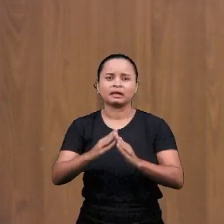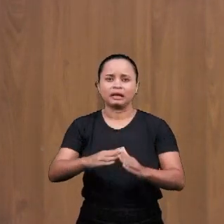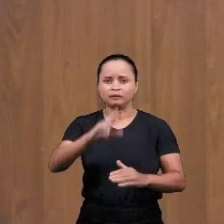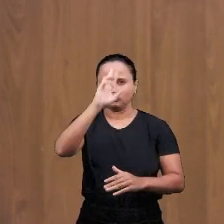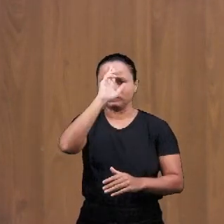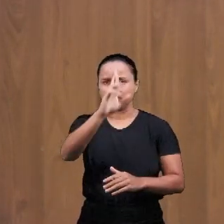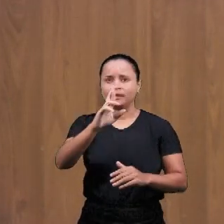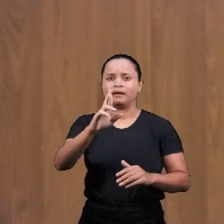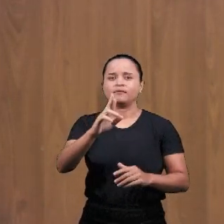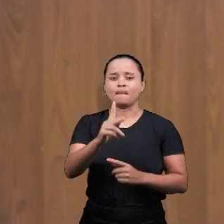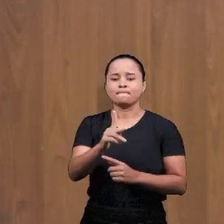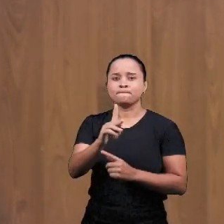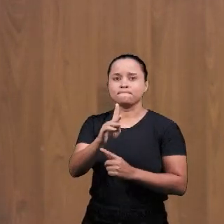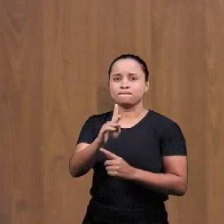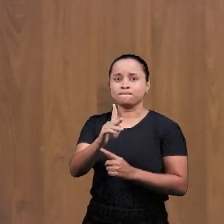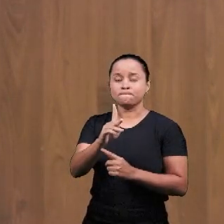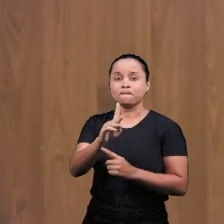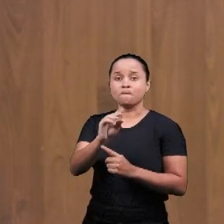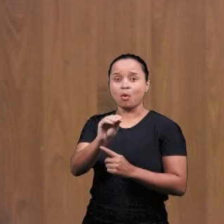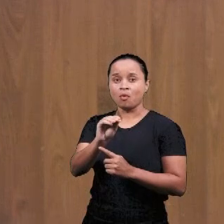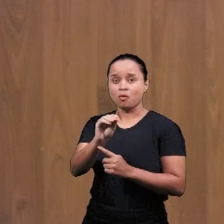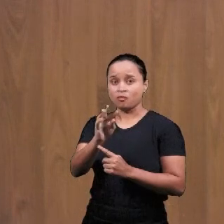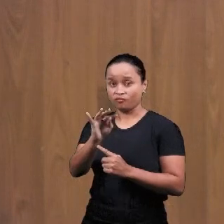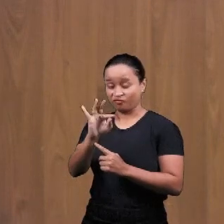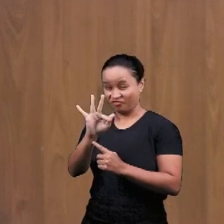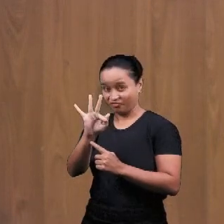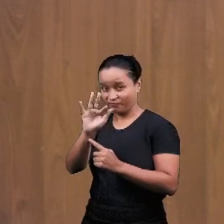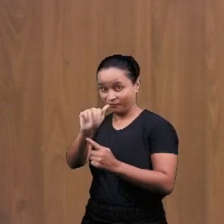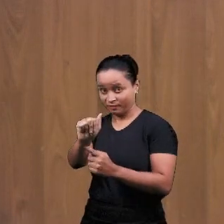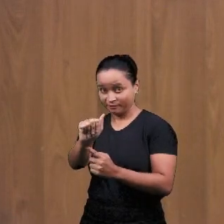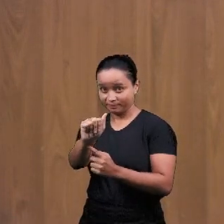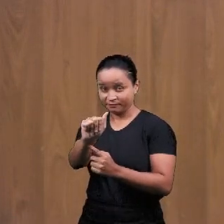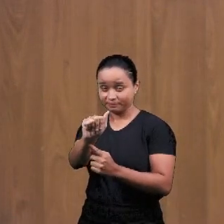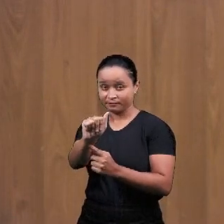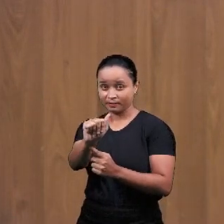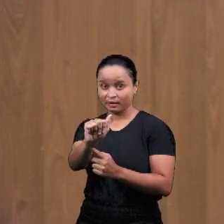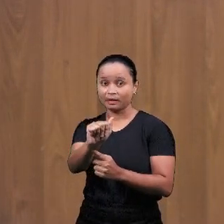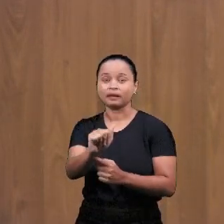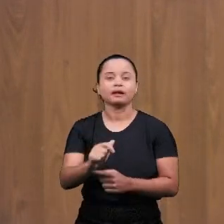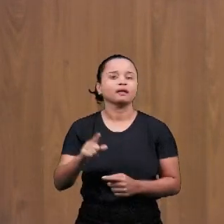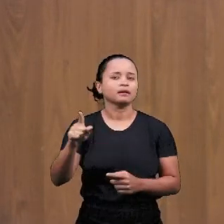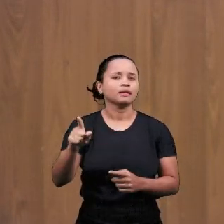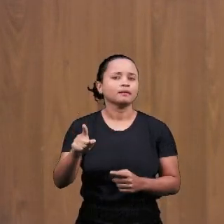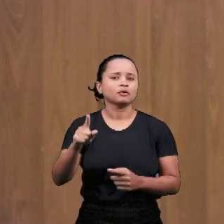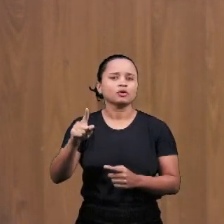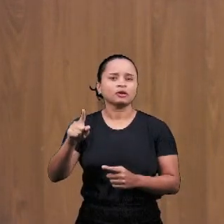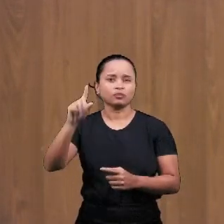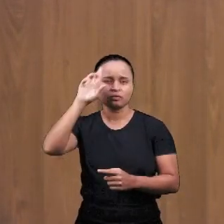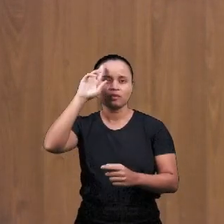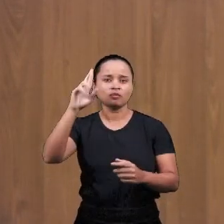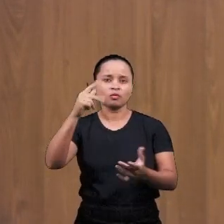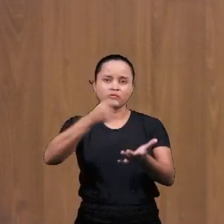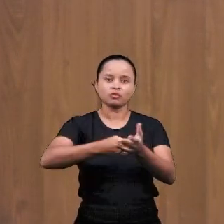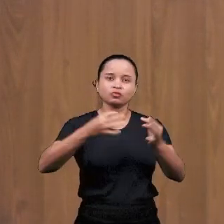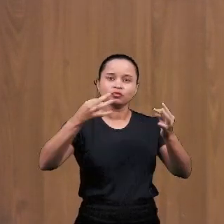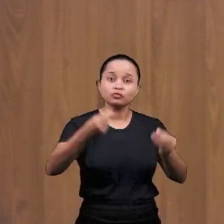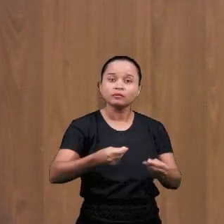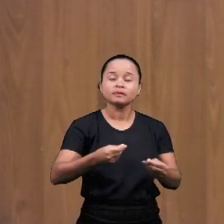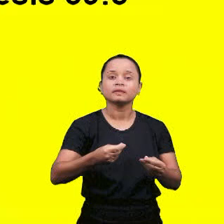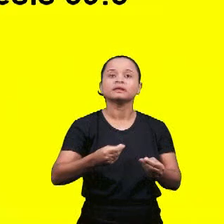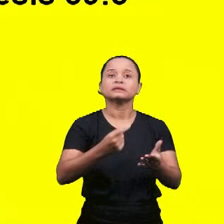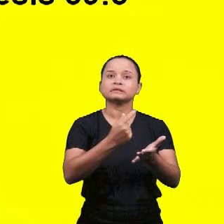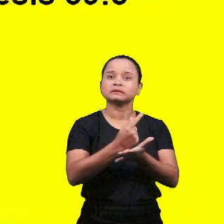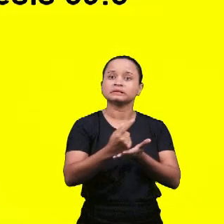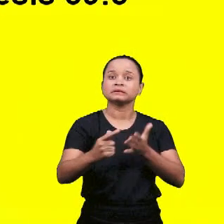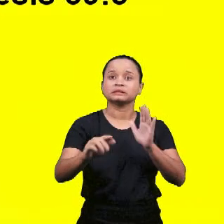Joseph. Nous allons lire le texte qui se trouve dans la Genèse, chapitre 39, verset 5. La parole du Seigneur nous